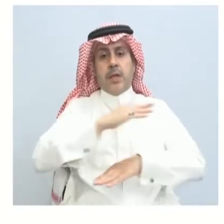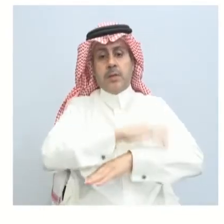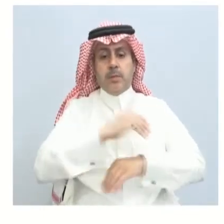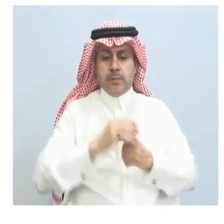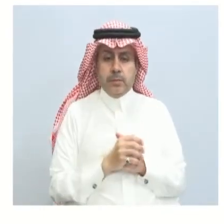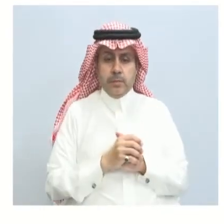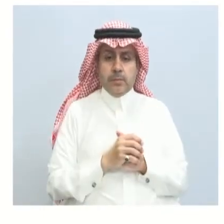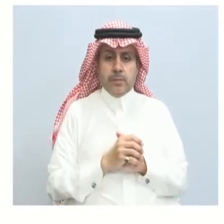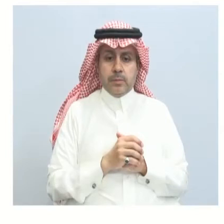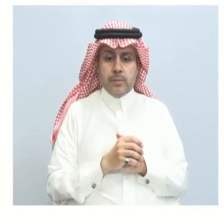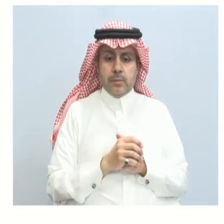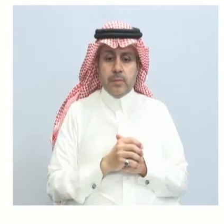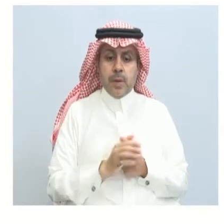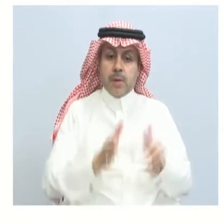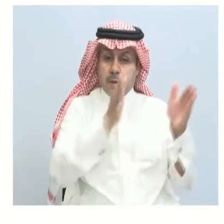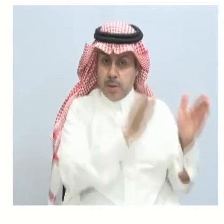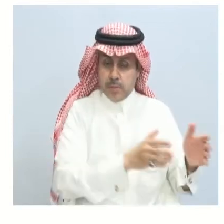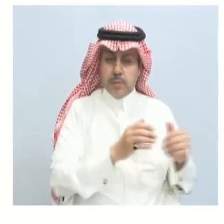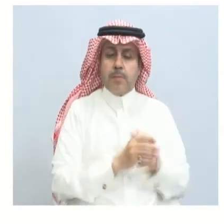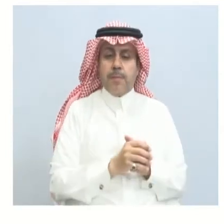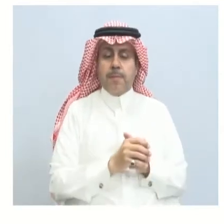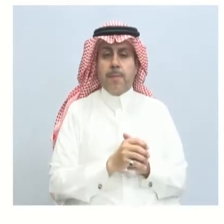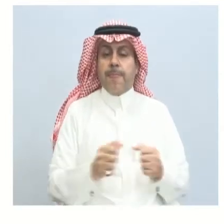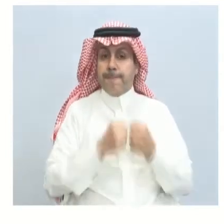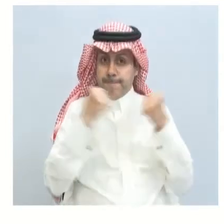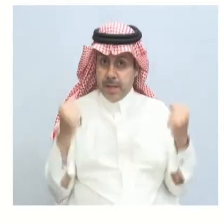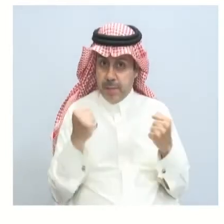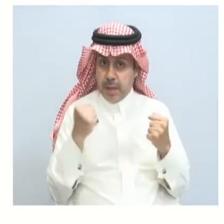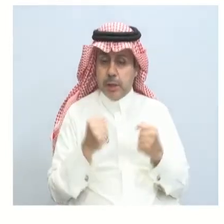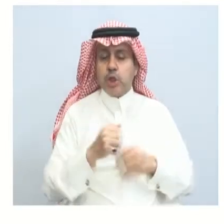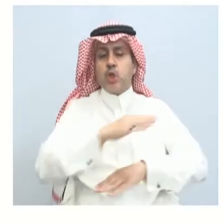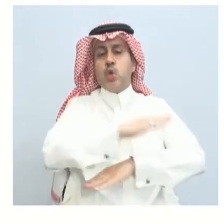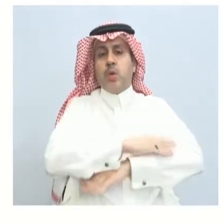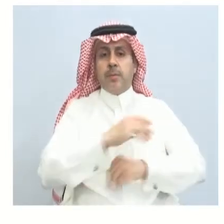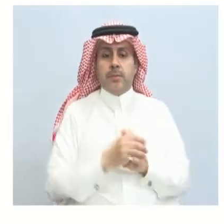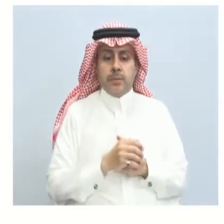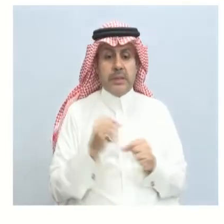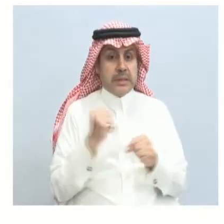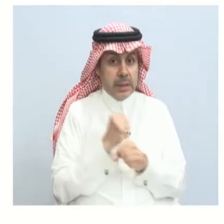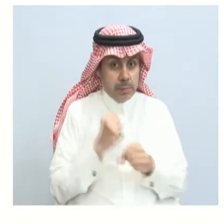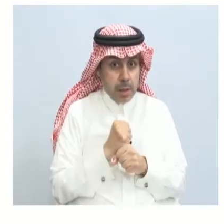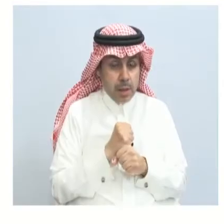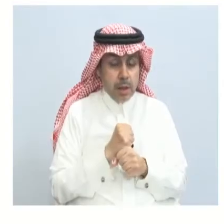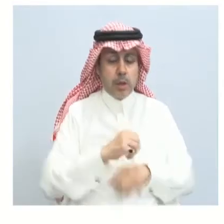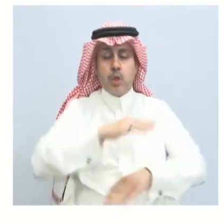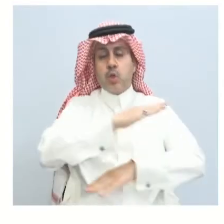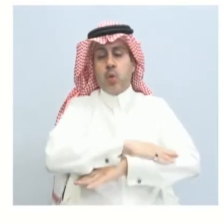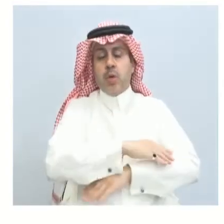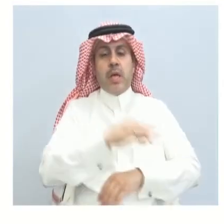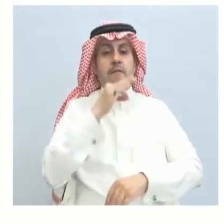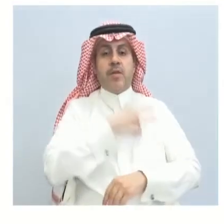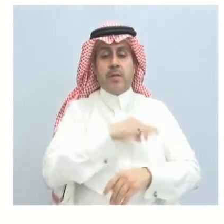ثم بعد ذلك ناتي الى الجزء المهم والاخير في درسنا على وهو ما هي التطبيقات